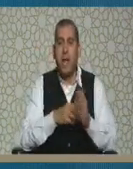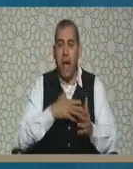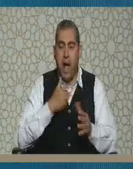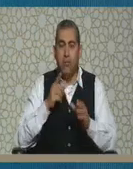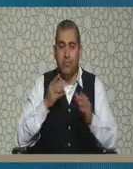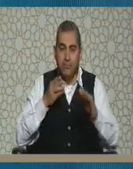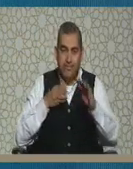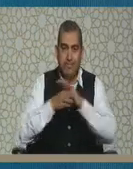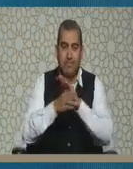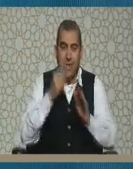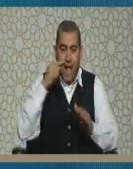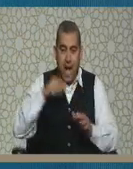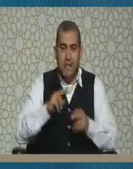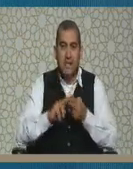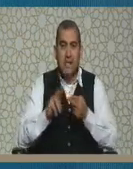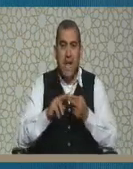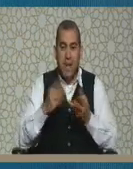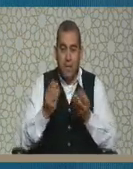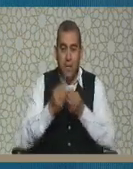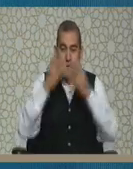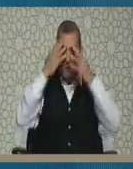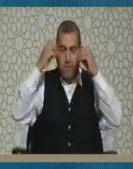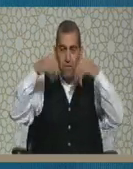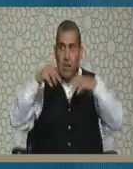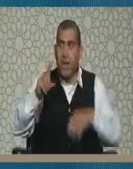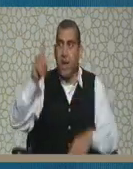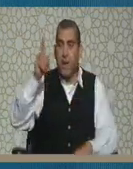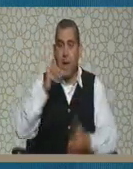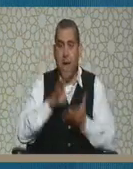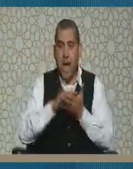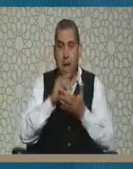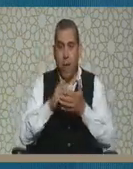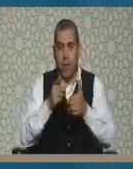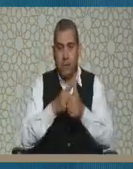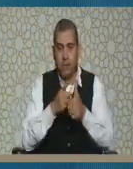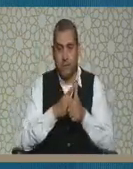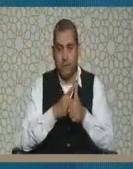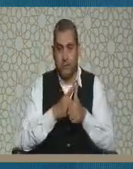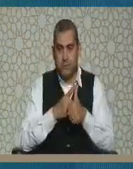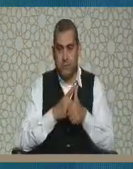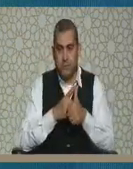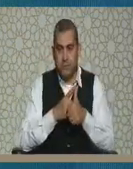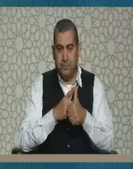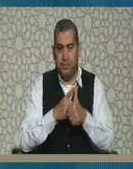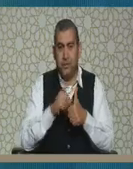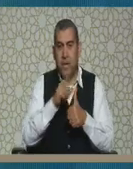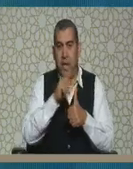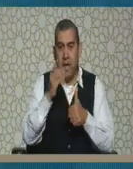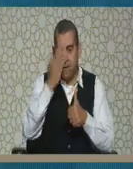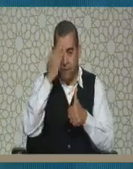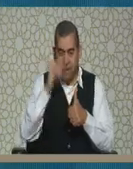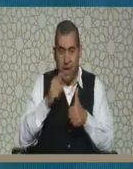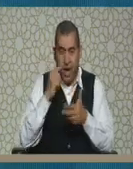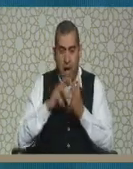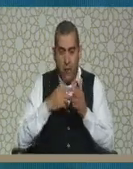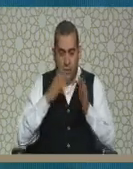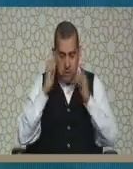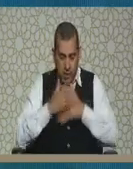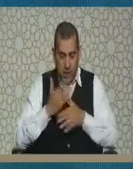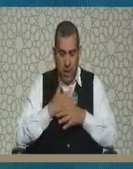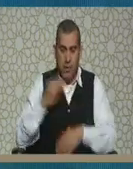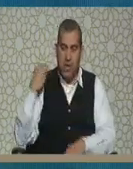تجربه العيش بسلام الفضل الرباني اول حاجه لا تفعل العباده وانت تنتظر مقابلا من